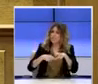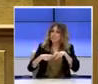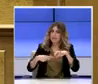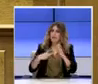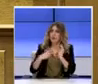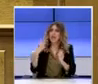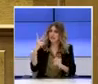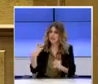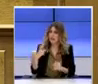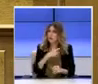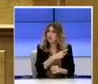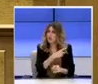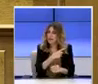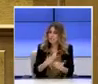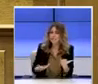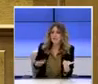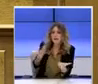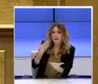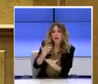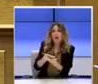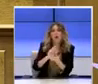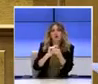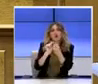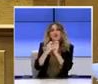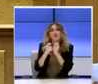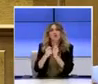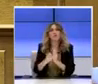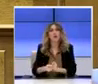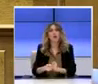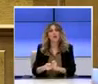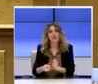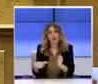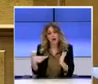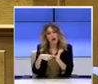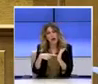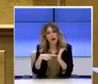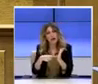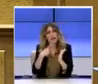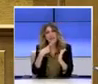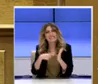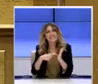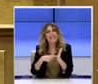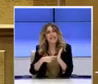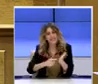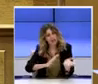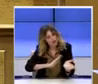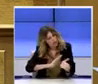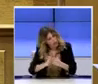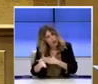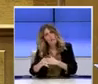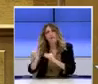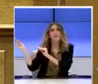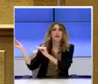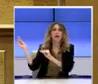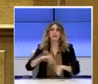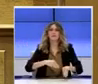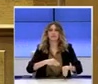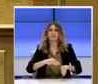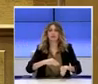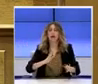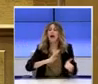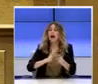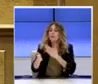2020 να διασφαλίσετε τη δυνατότητα απευθείας προμήθειας κατά τη διαδικασία